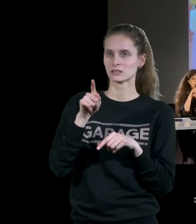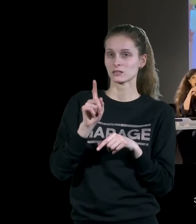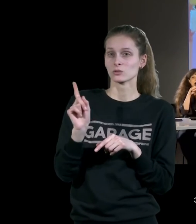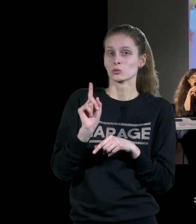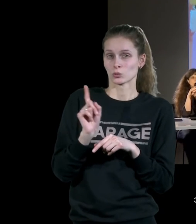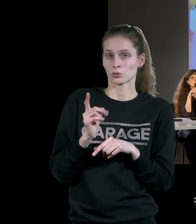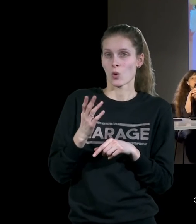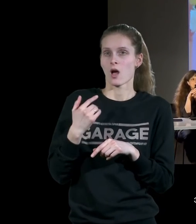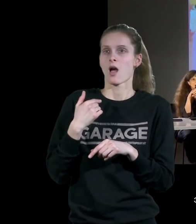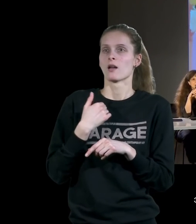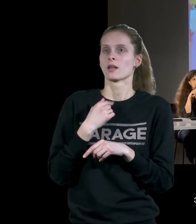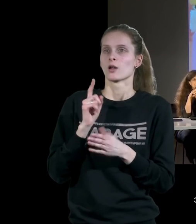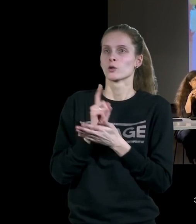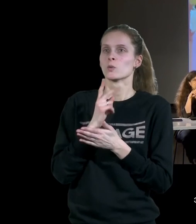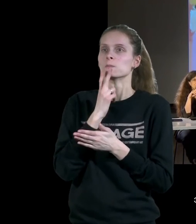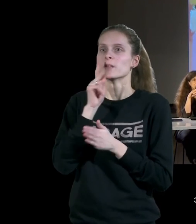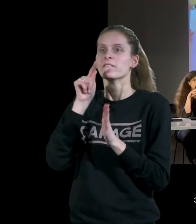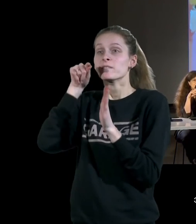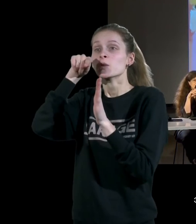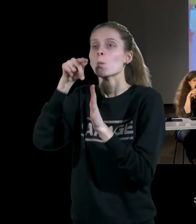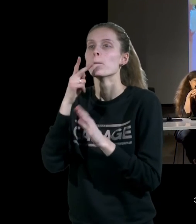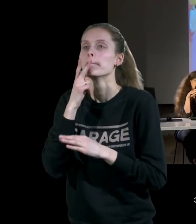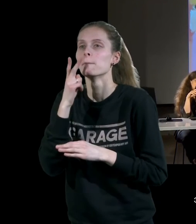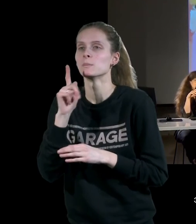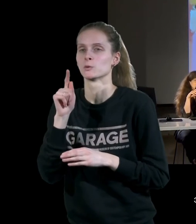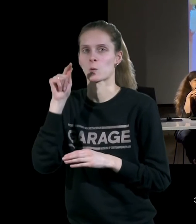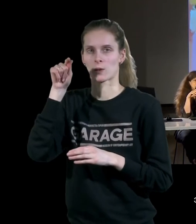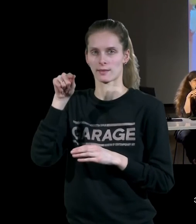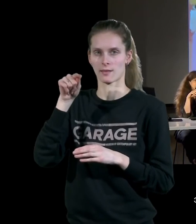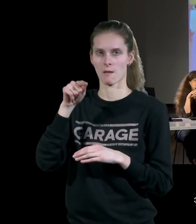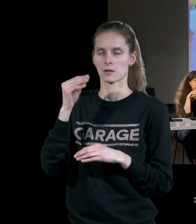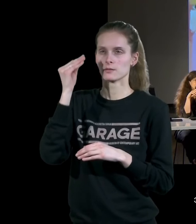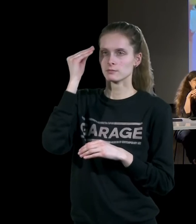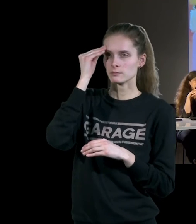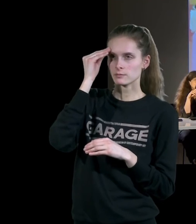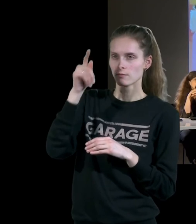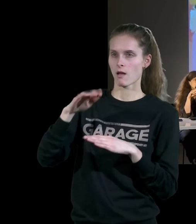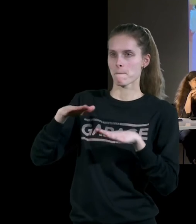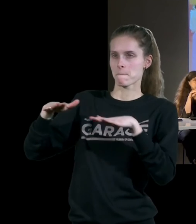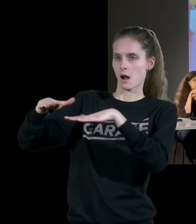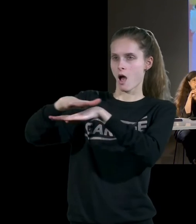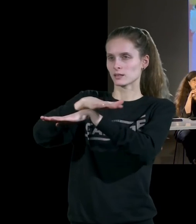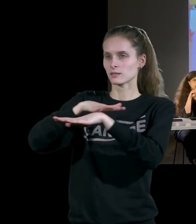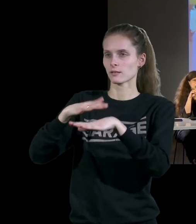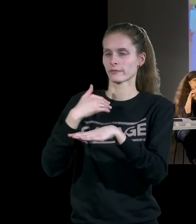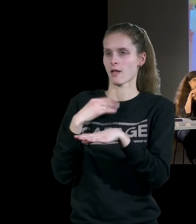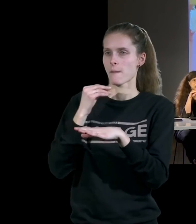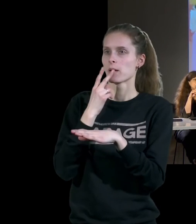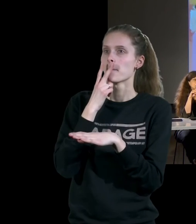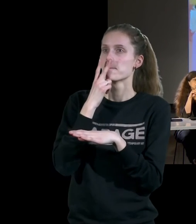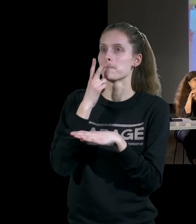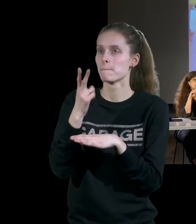что-то, куда мы заглядываем, это некое виртуальное умопостигаемое пространство, в которое мы можем заглянуть, даже если эта